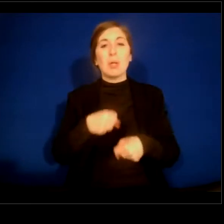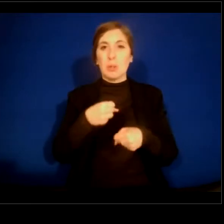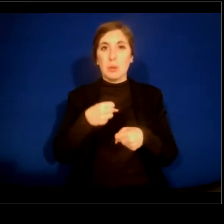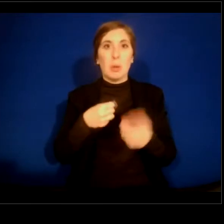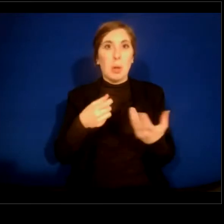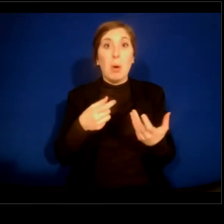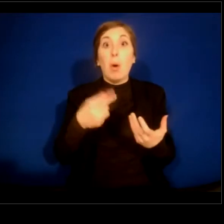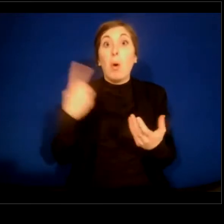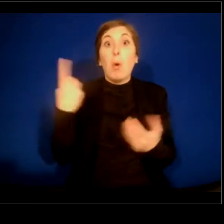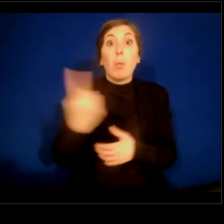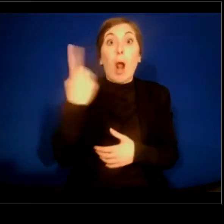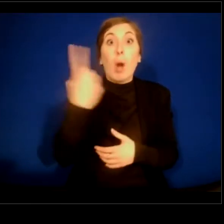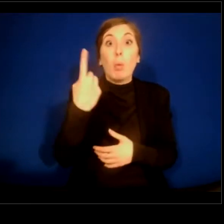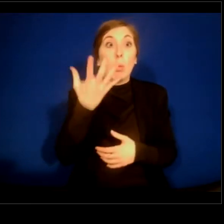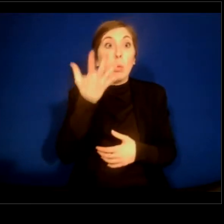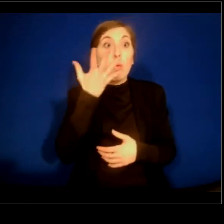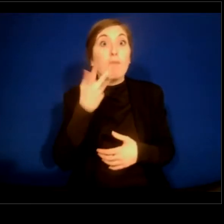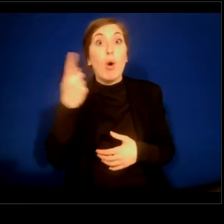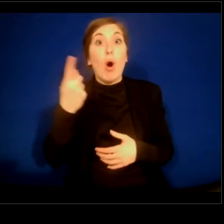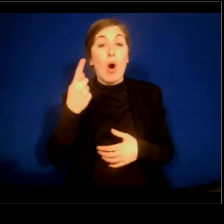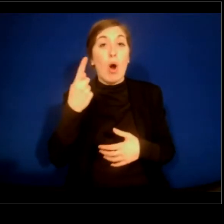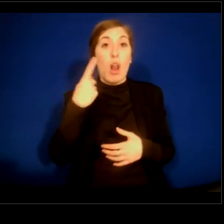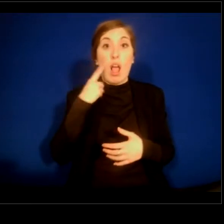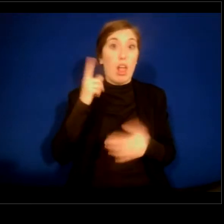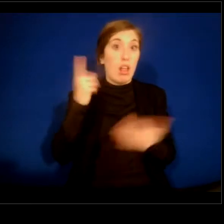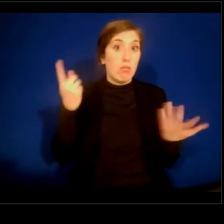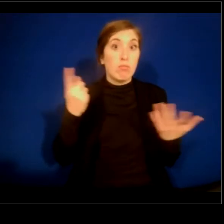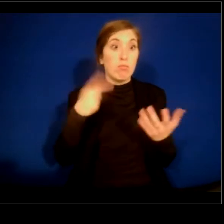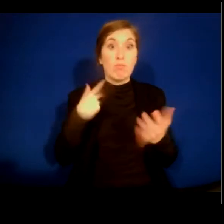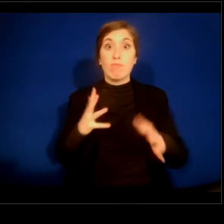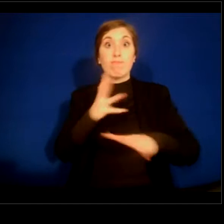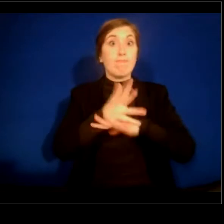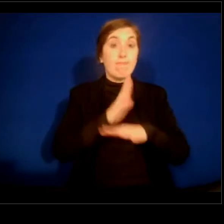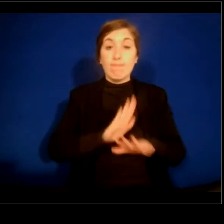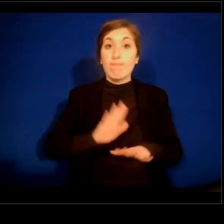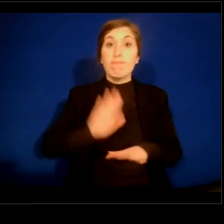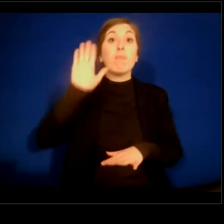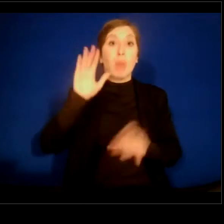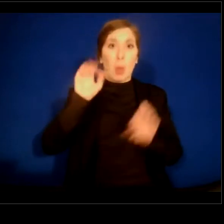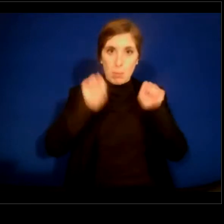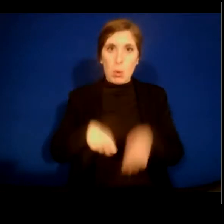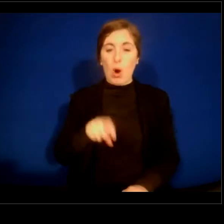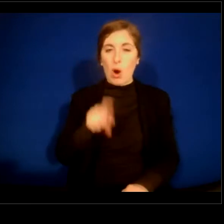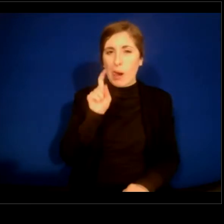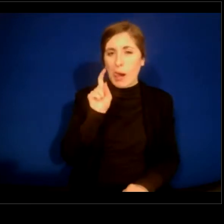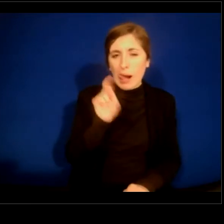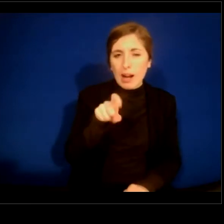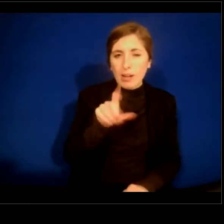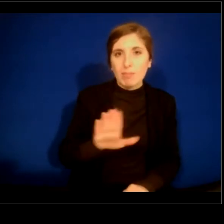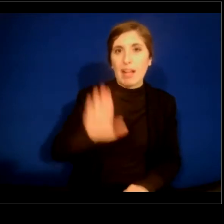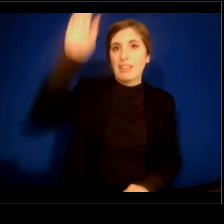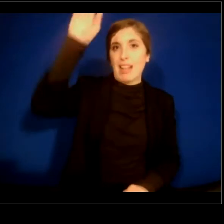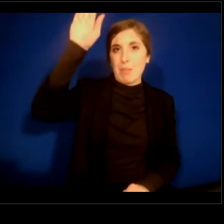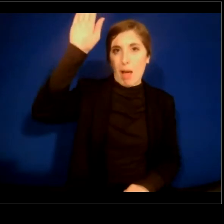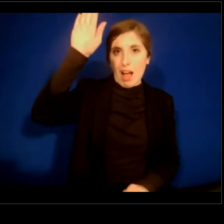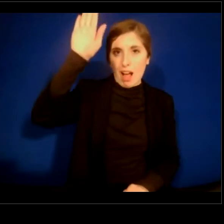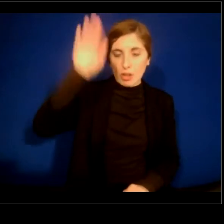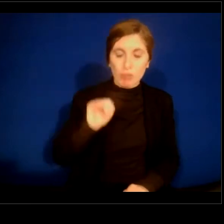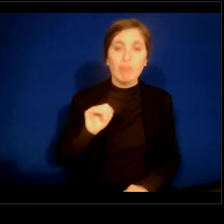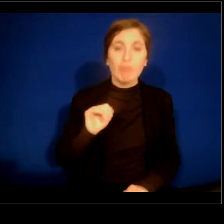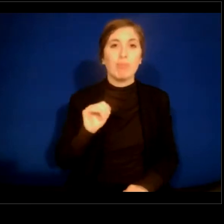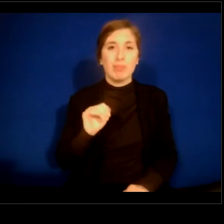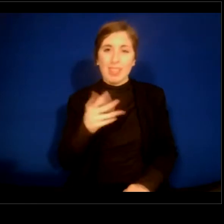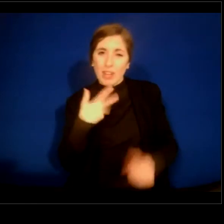domanda, appunto, utilizzando la propria voce. C'è modo di alzare una mano, c'è cioè un pulsantino con la mano, voi